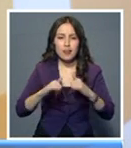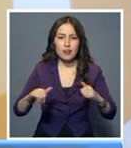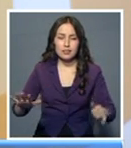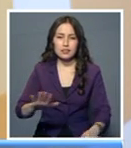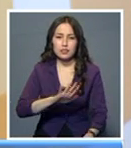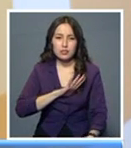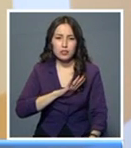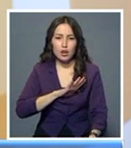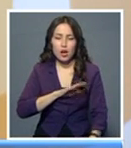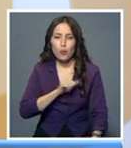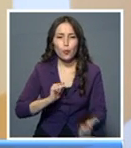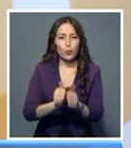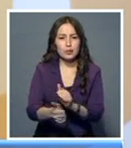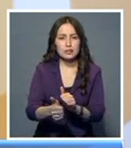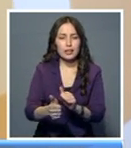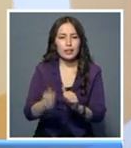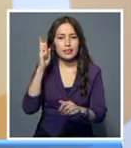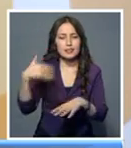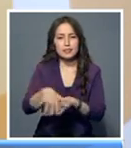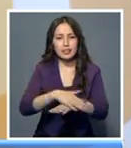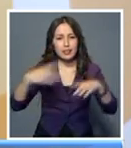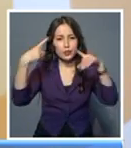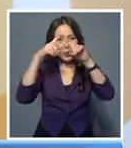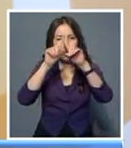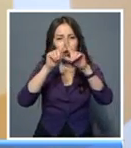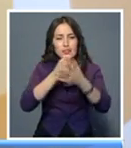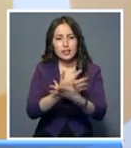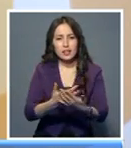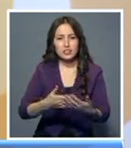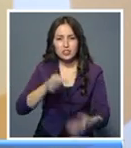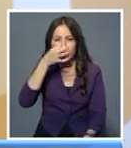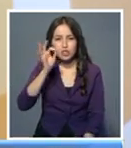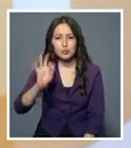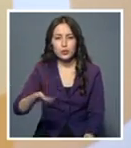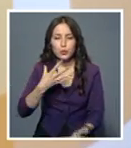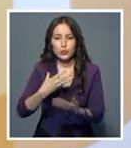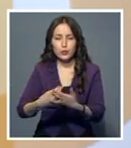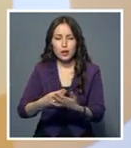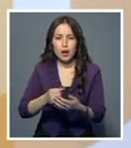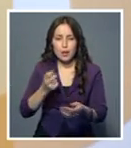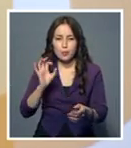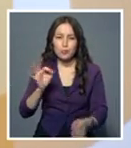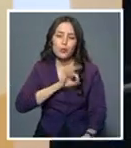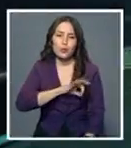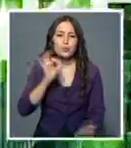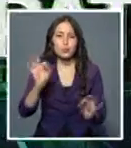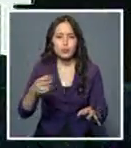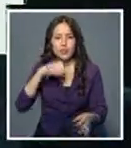осы елдердің ақпараттық технологиялар саласындағы тәжірибесін ел игілігіне жаратады деп сенеміз.